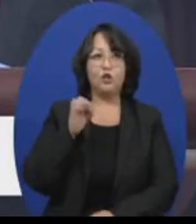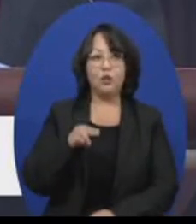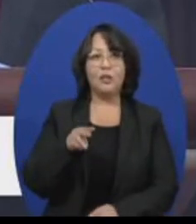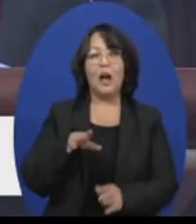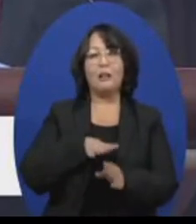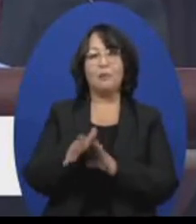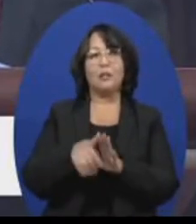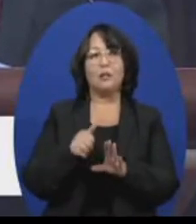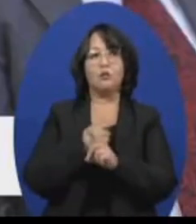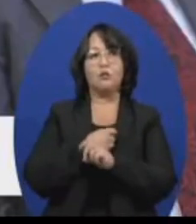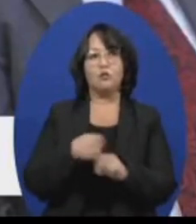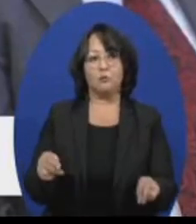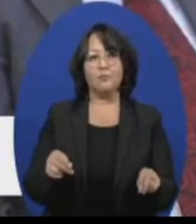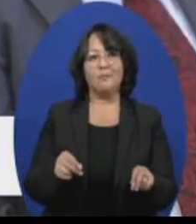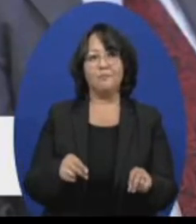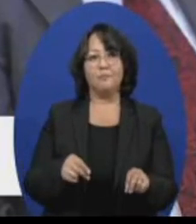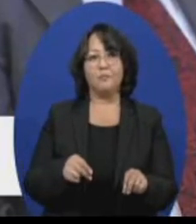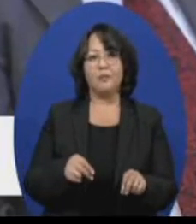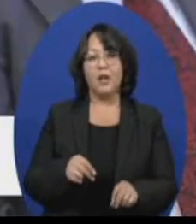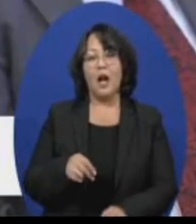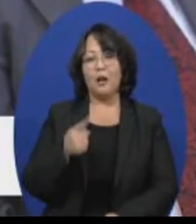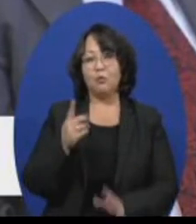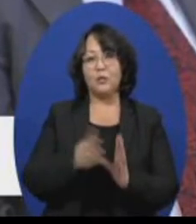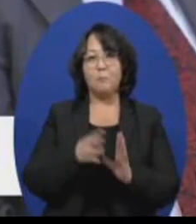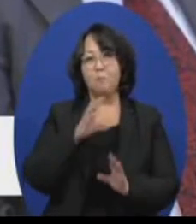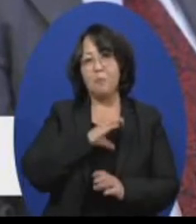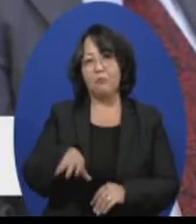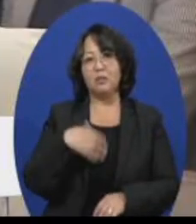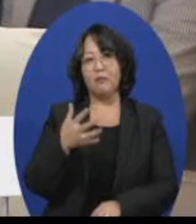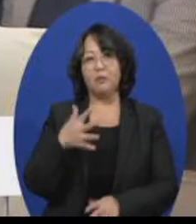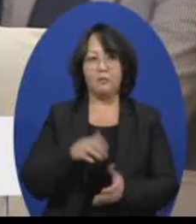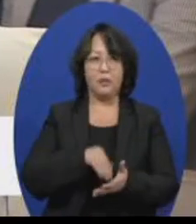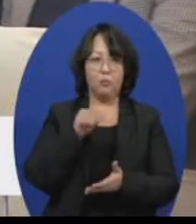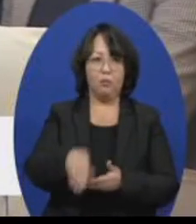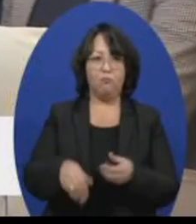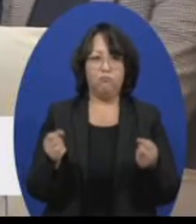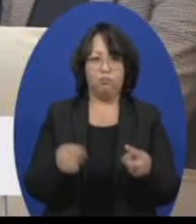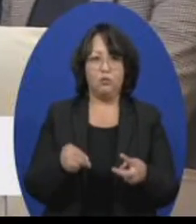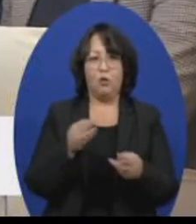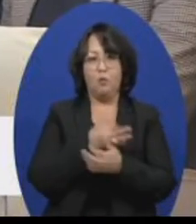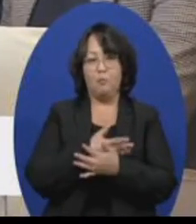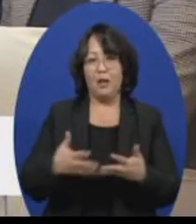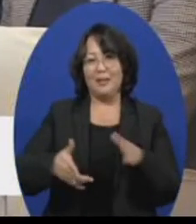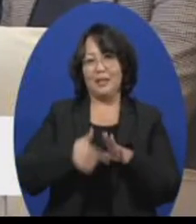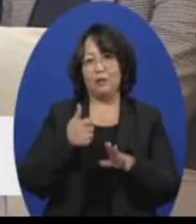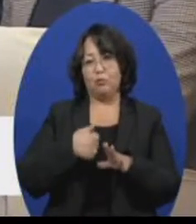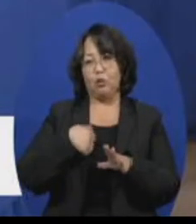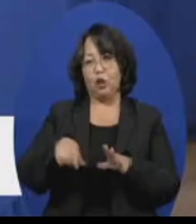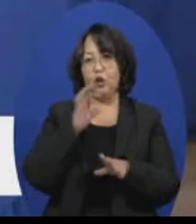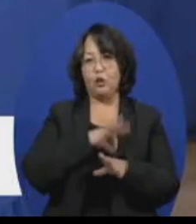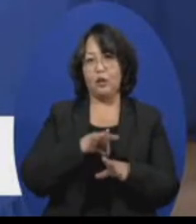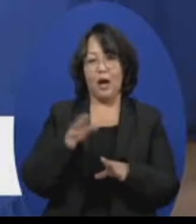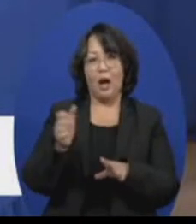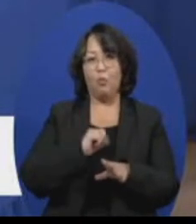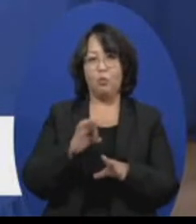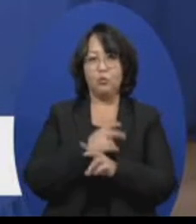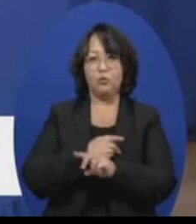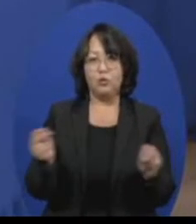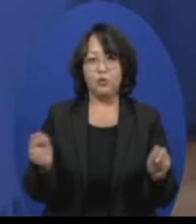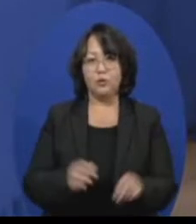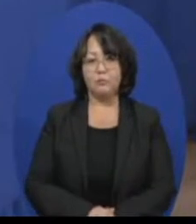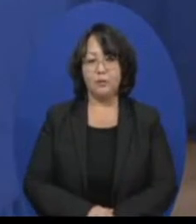татвараас чөлөөлдөг. Өнөөдрийн байдлаар 19 байгууллагад 55 гаруй тэрбум төгрөгийн тоног төхөөрөмжийг татварт ногдох орлогоос чөлөөлжээ.